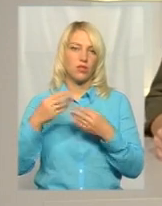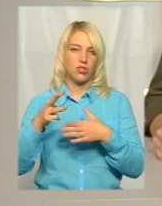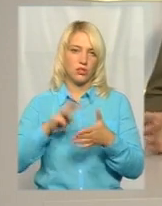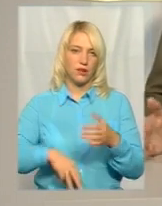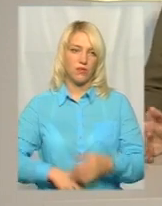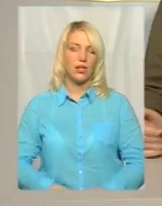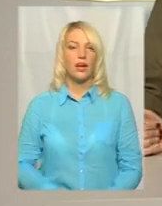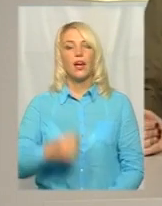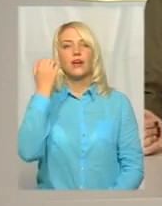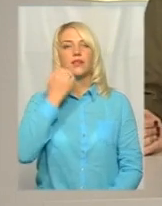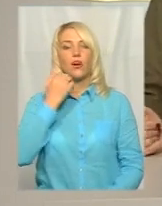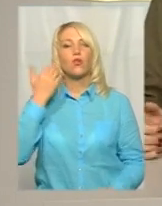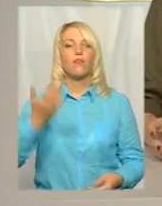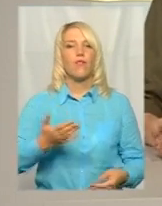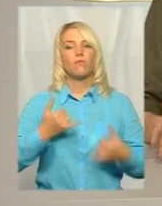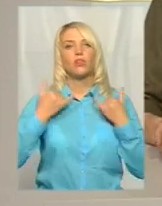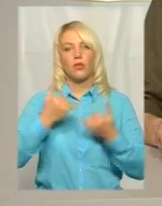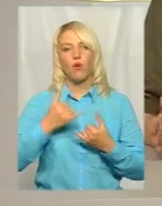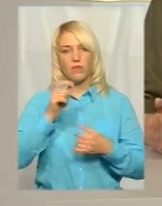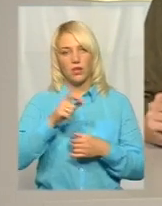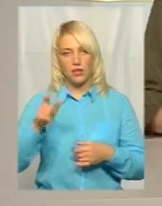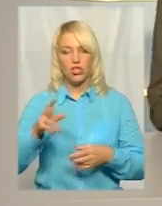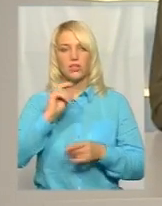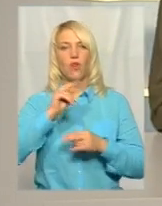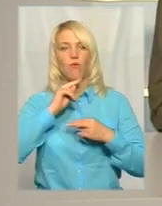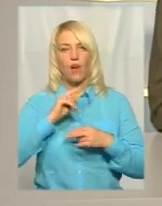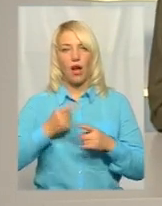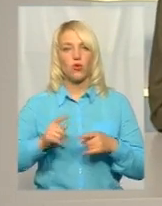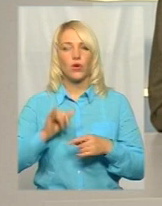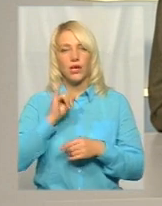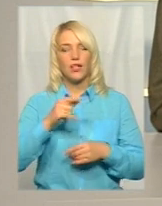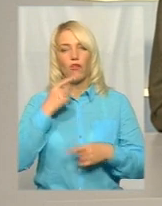вам, пане Віталію. Дякую вам, шановні, за увагу. Ми говорили сьогодні про